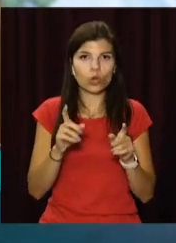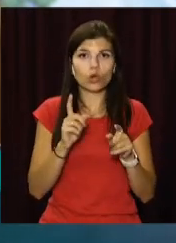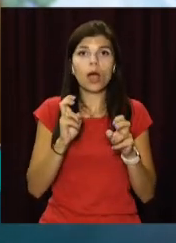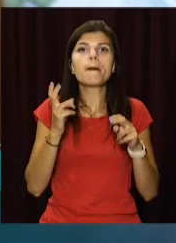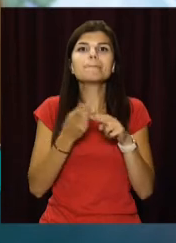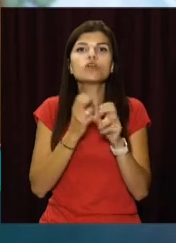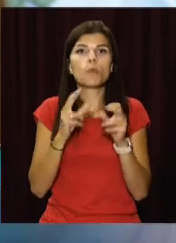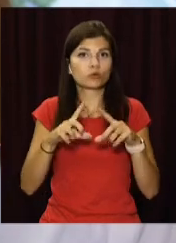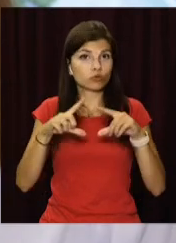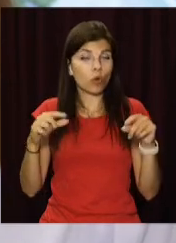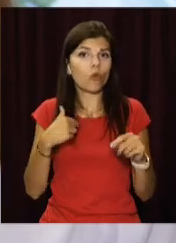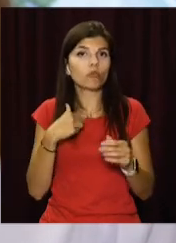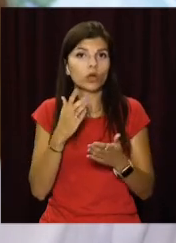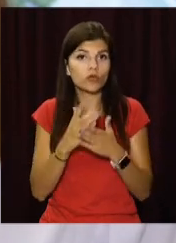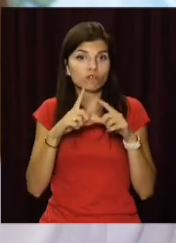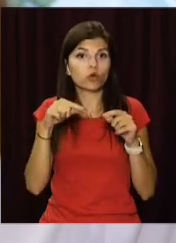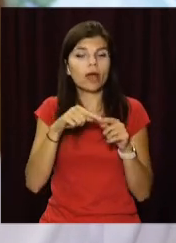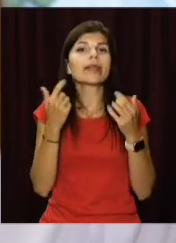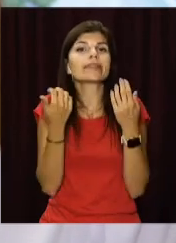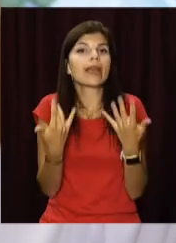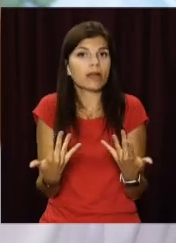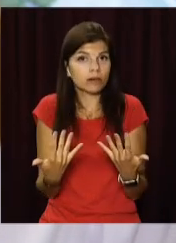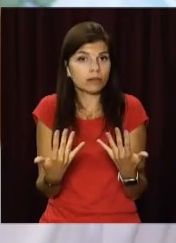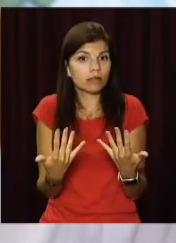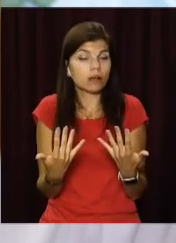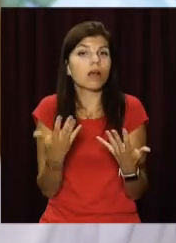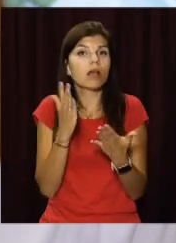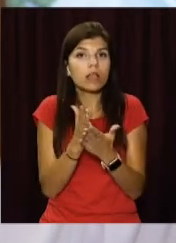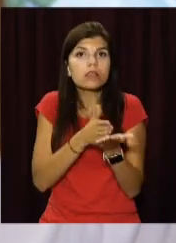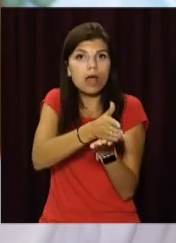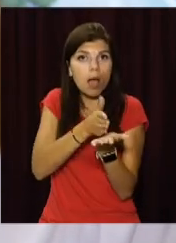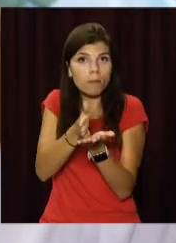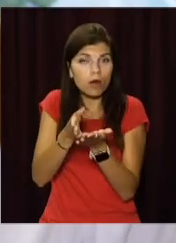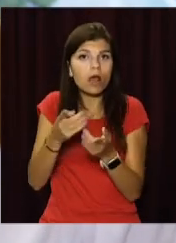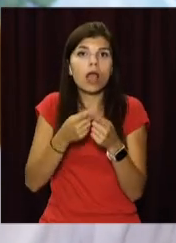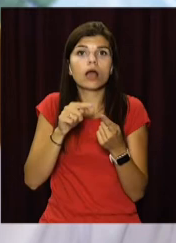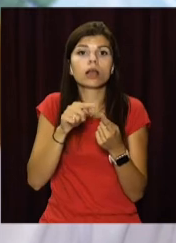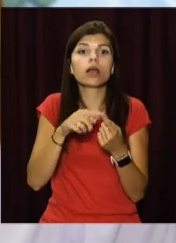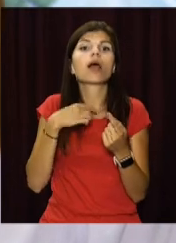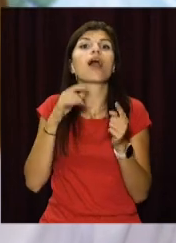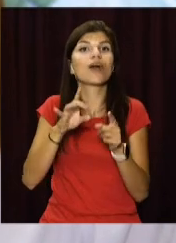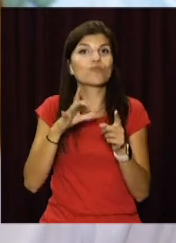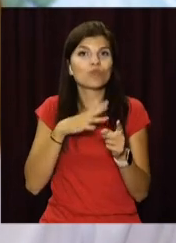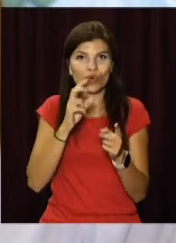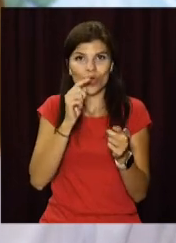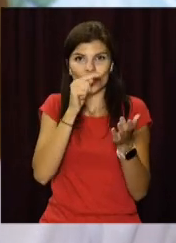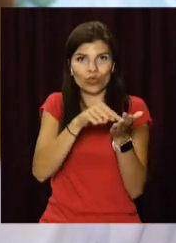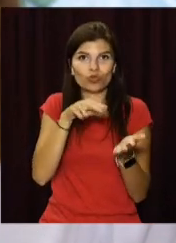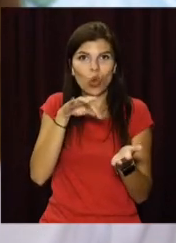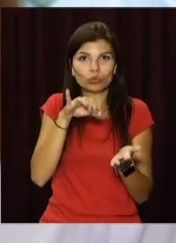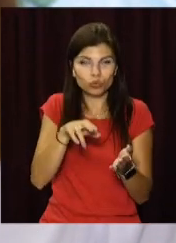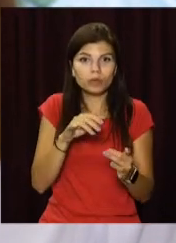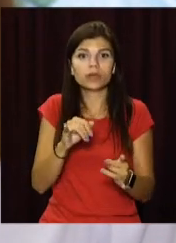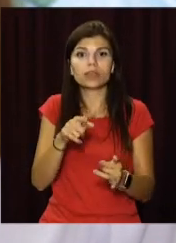«Безпечна школа». Ми маємо в безпечній школі декілька напрямків роботи. Це і доступ, який я розповіла, це і